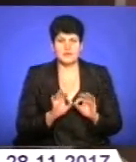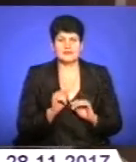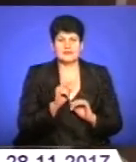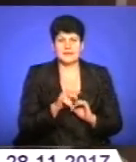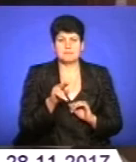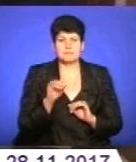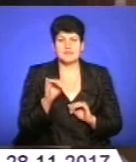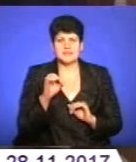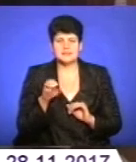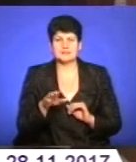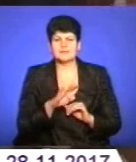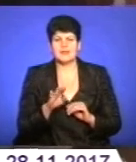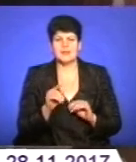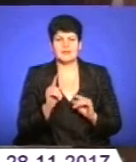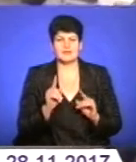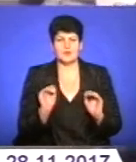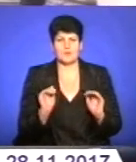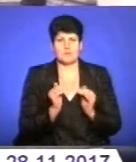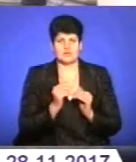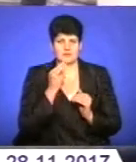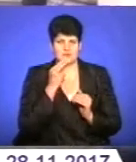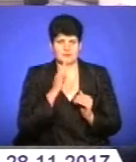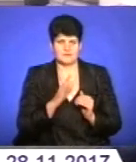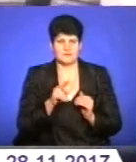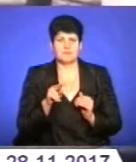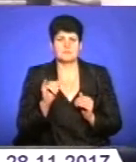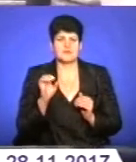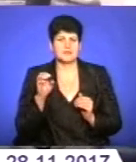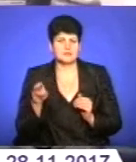дещо більше, аніж просто обмеження у їжі. Піст є